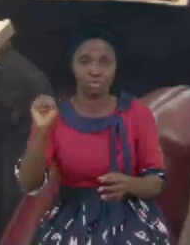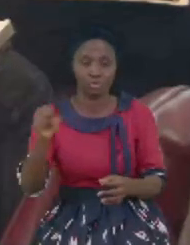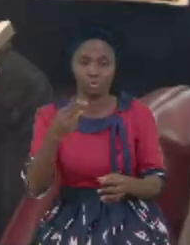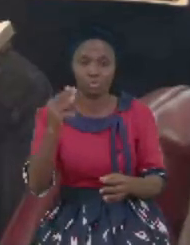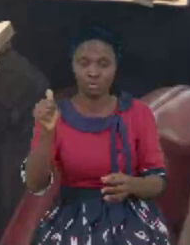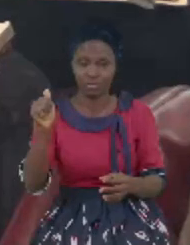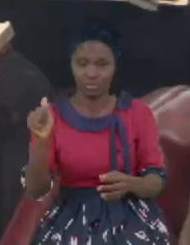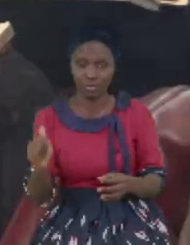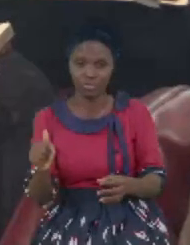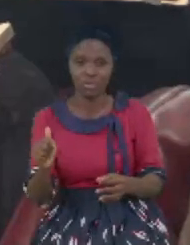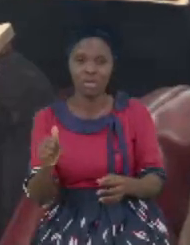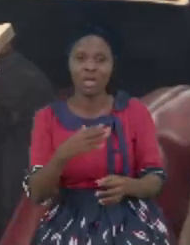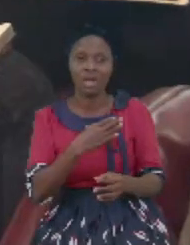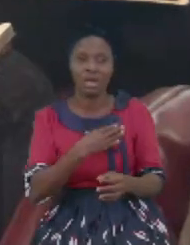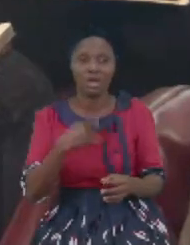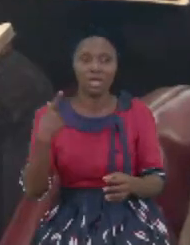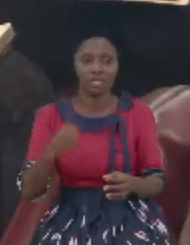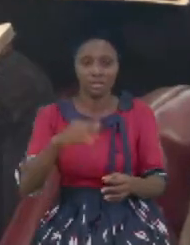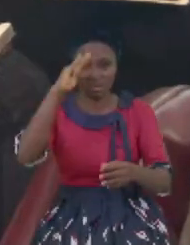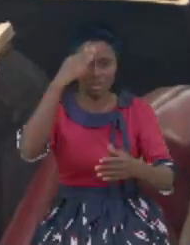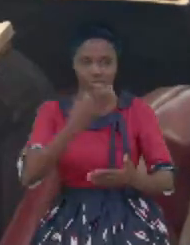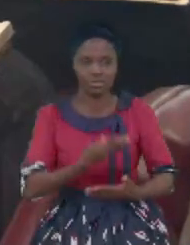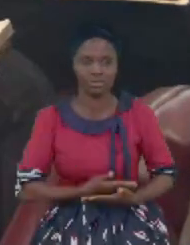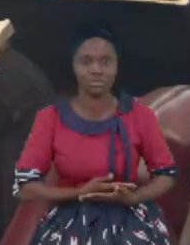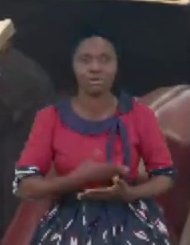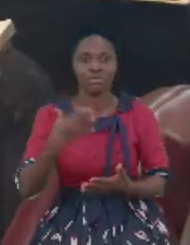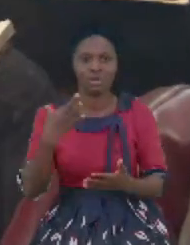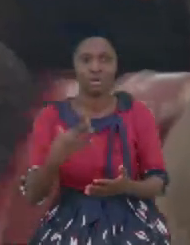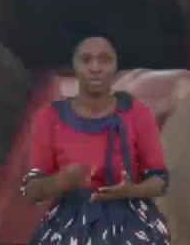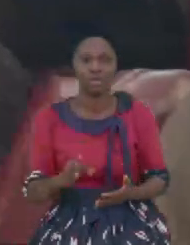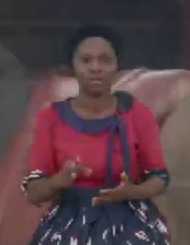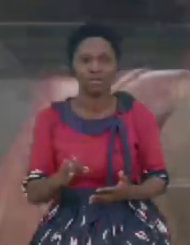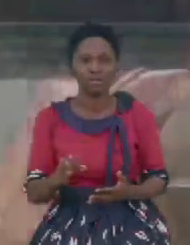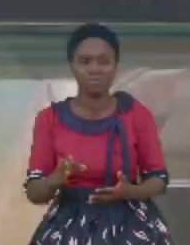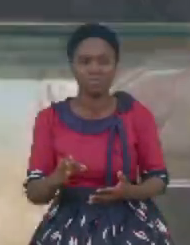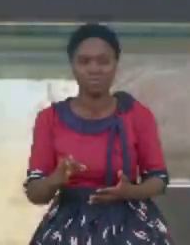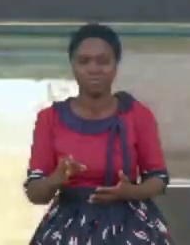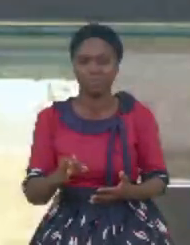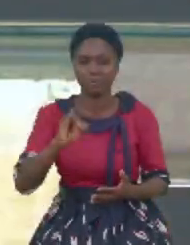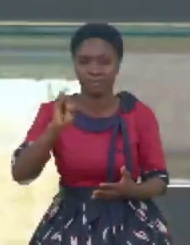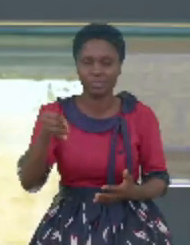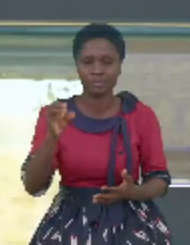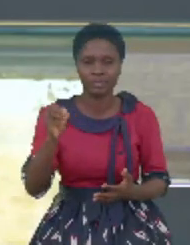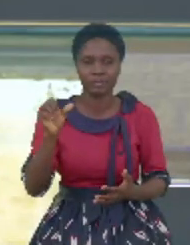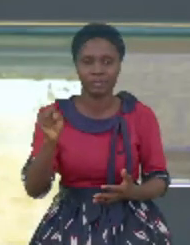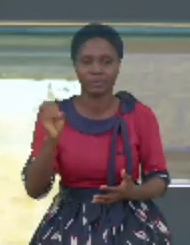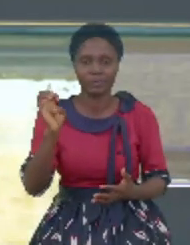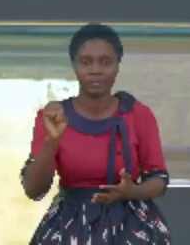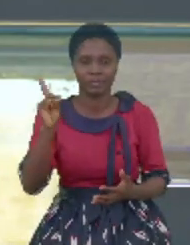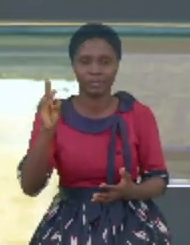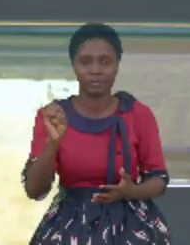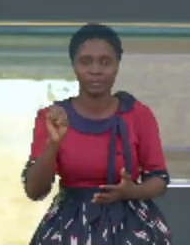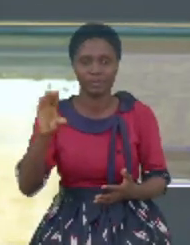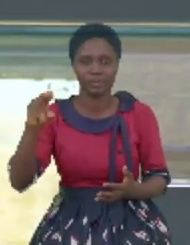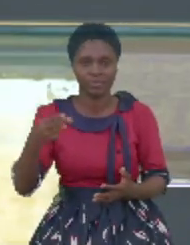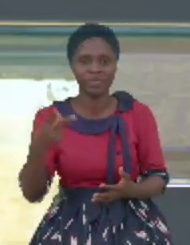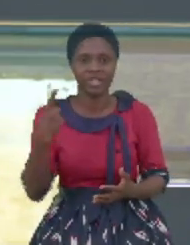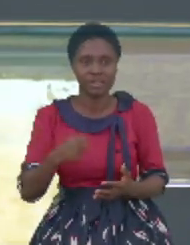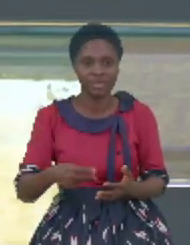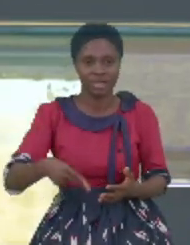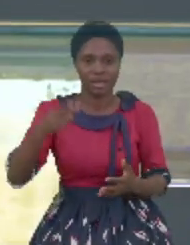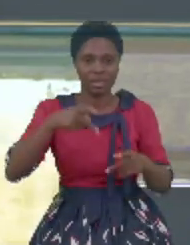L'esprit de Josué était aussi réveillé, fils de Jotadak, le souverain sacrificateur, et l'esprit